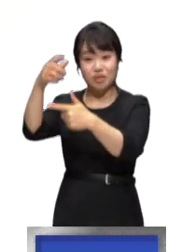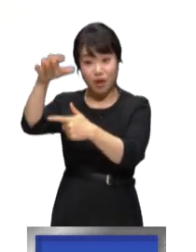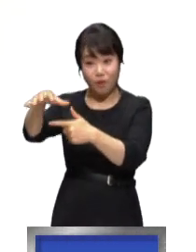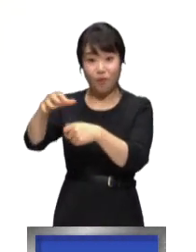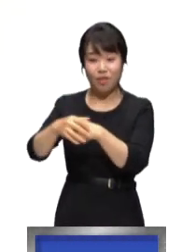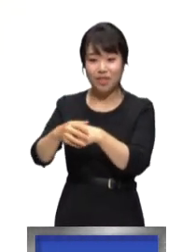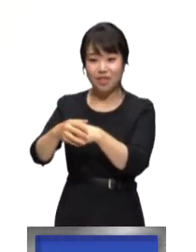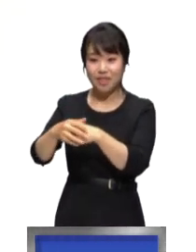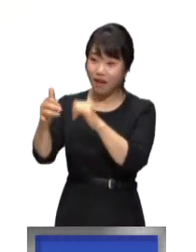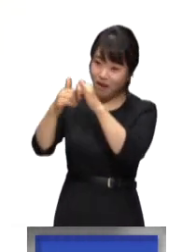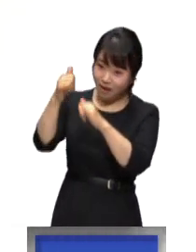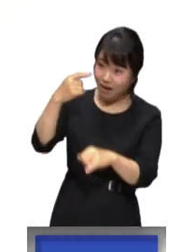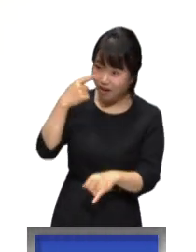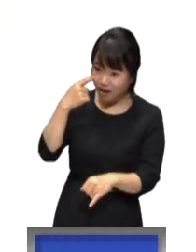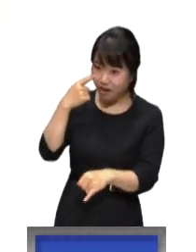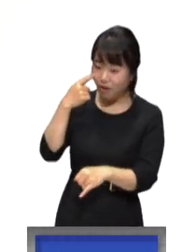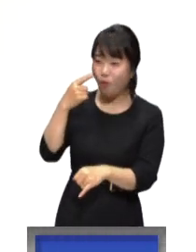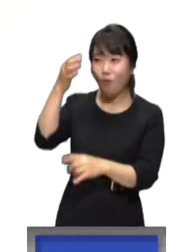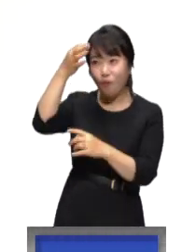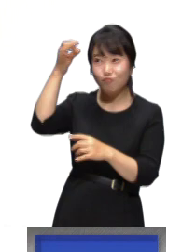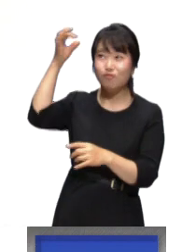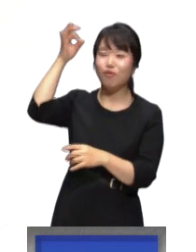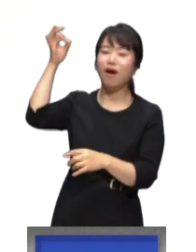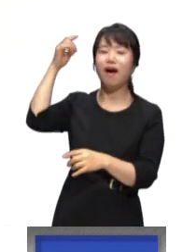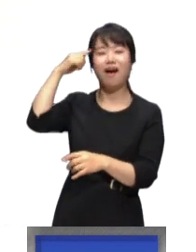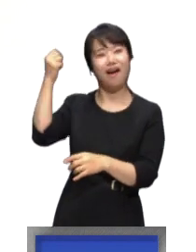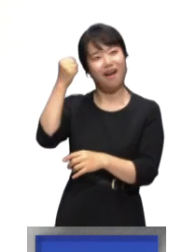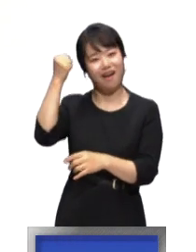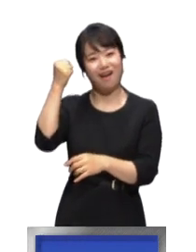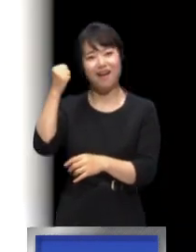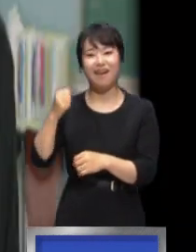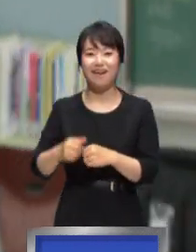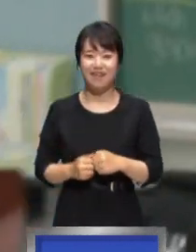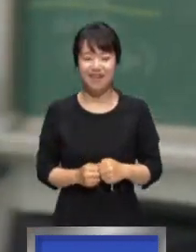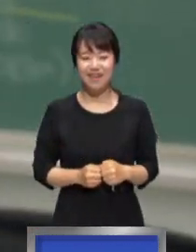대해서 되게 좋은 추억도 생긴 것 같고